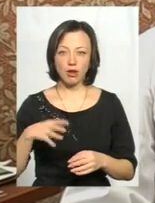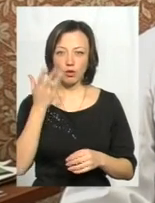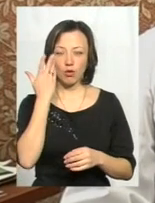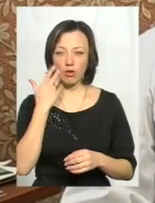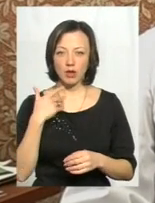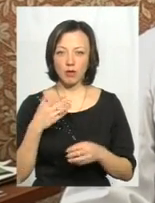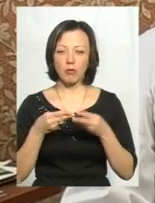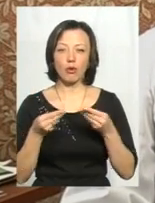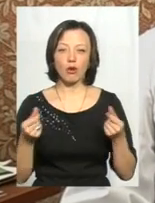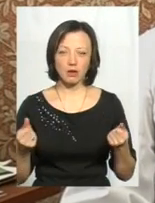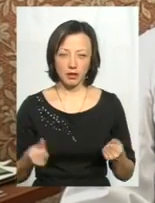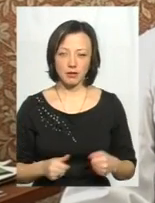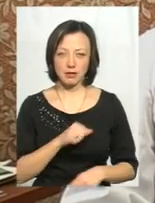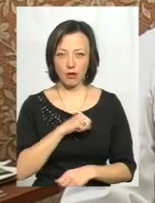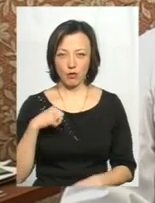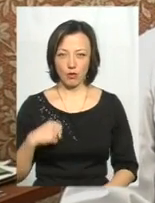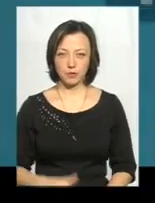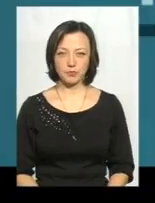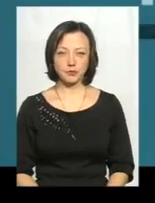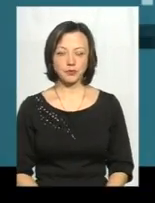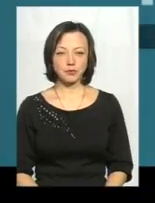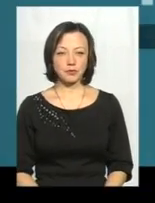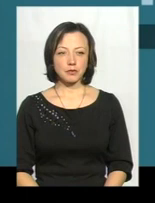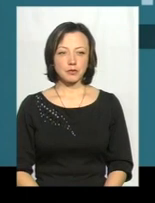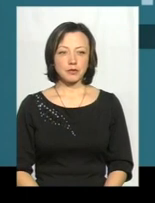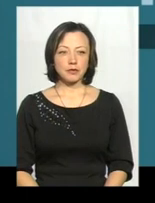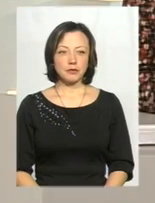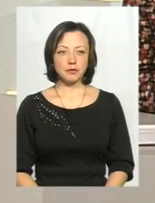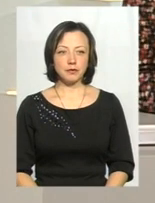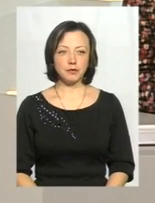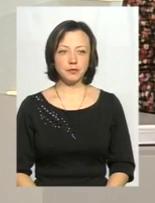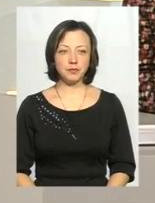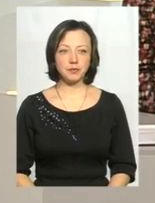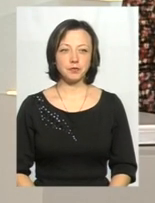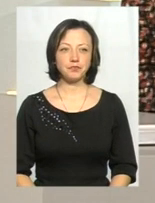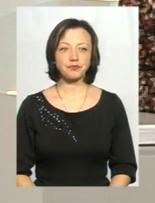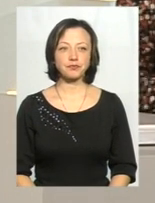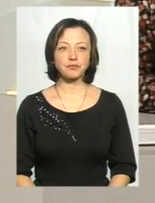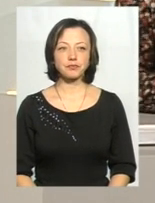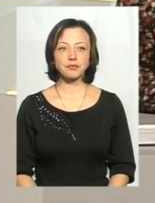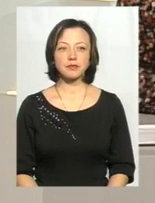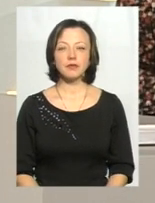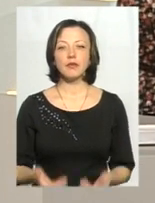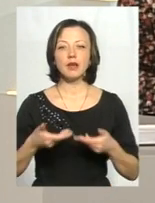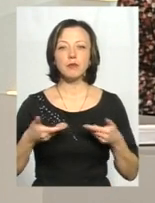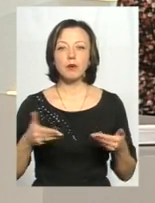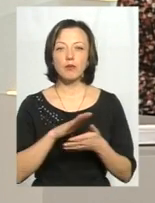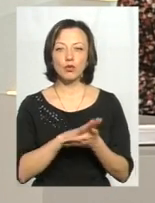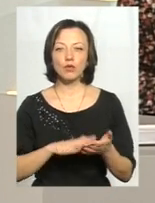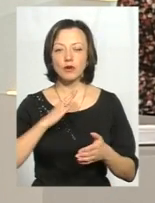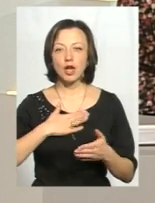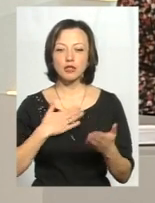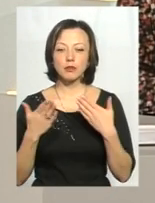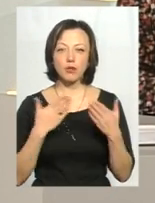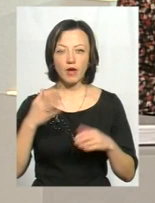коли воно, як то кажуть, саме пройде. Ми продовжуємо наше спілкування.